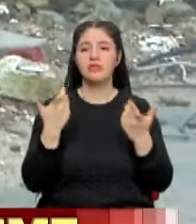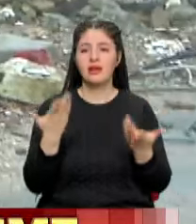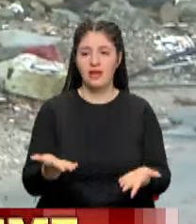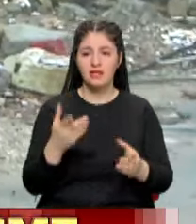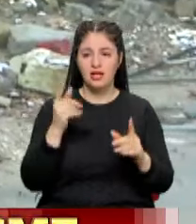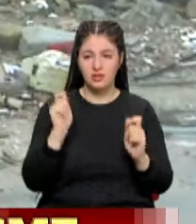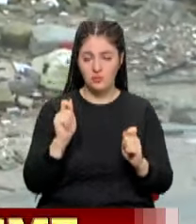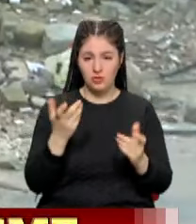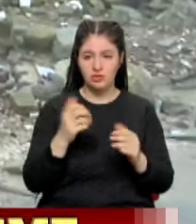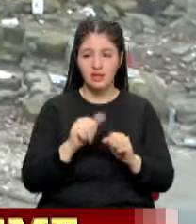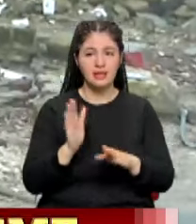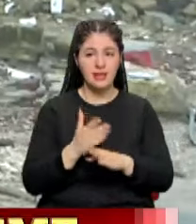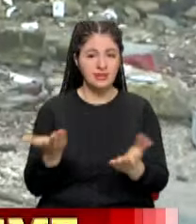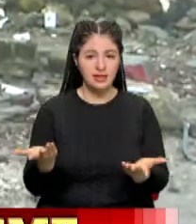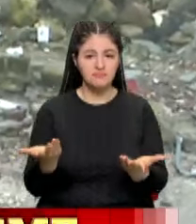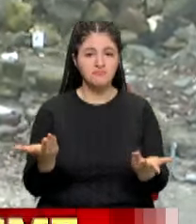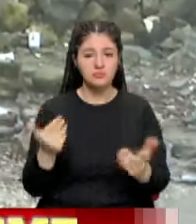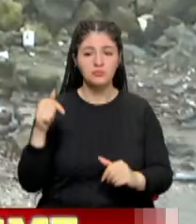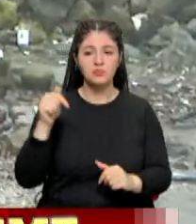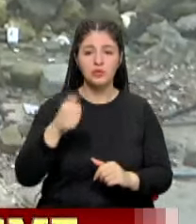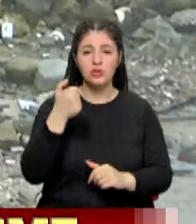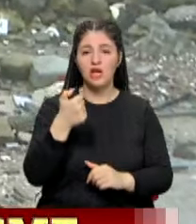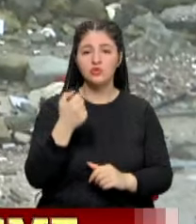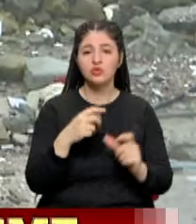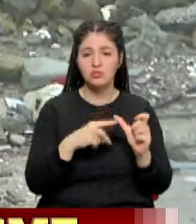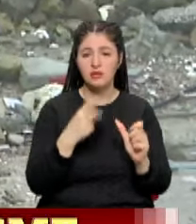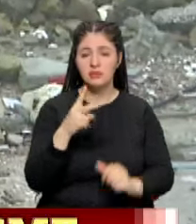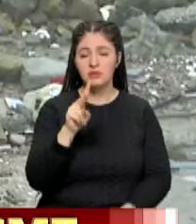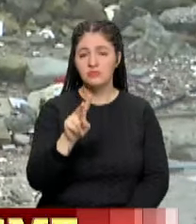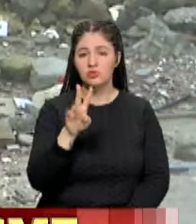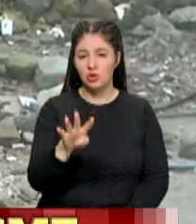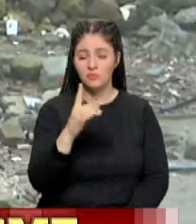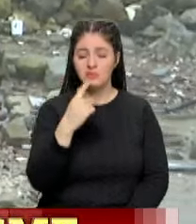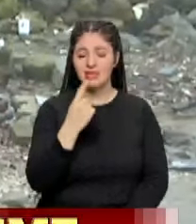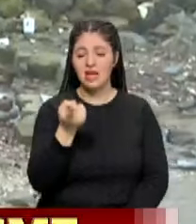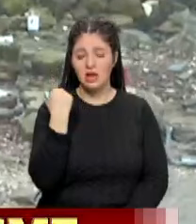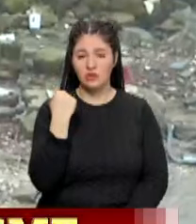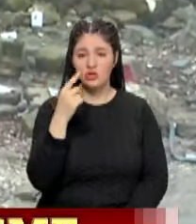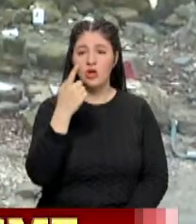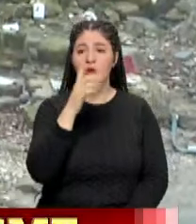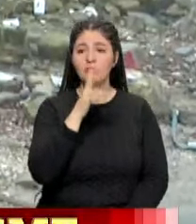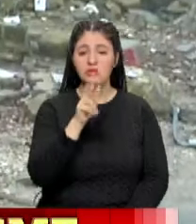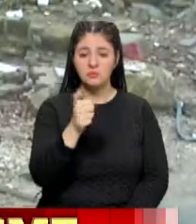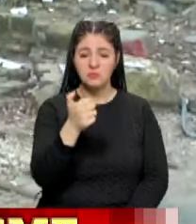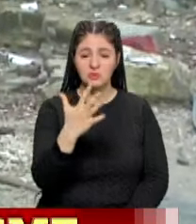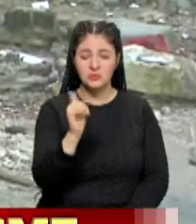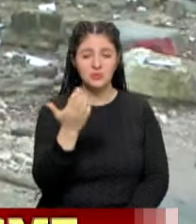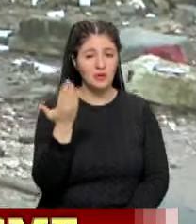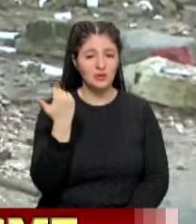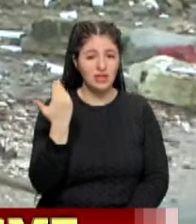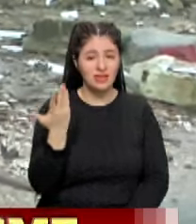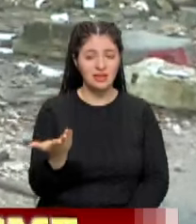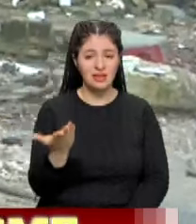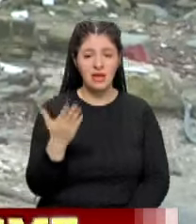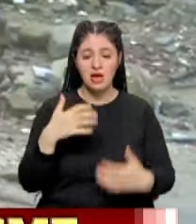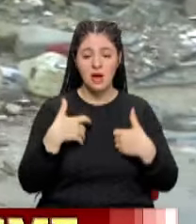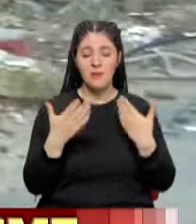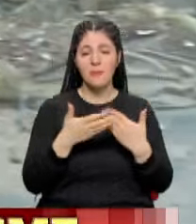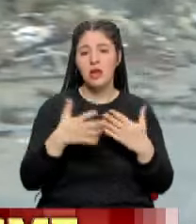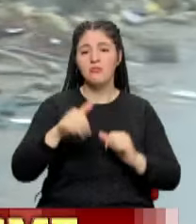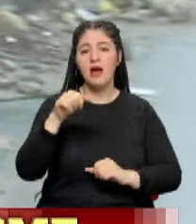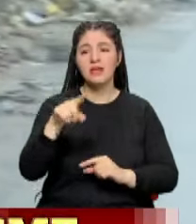Antakya'dan gerçekleştiriyoruz. Niye? Bugün 6 Şubat 2024, bir sene önceydi, 365 gün önceydi.